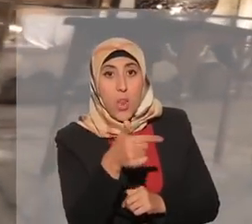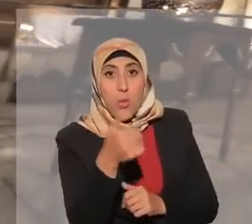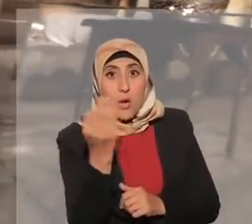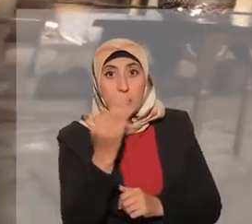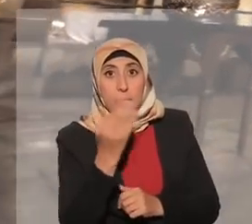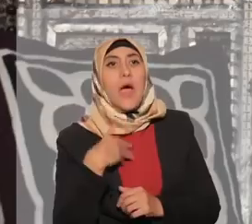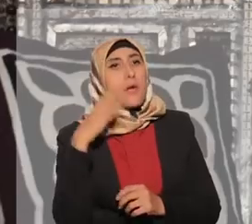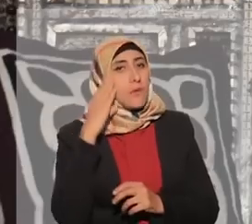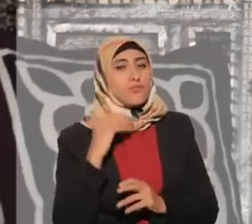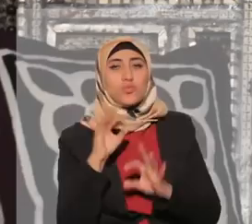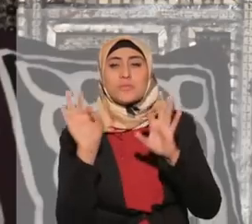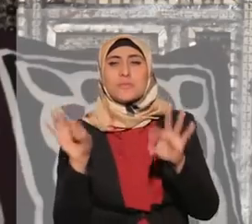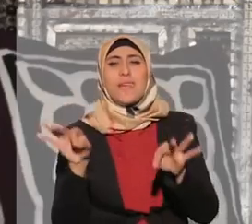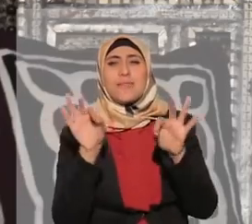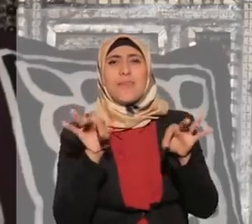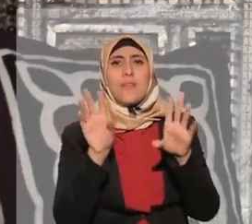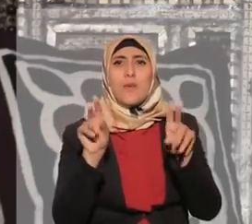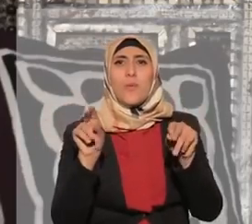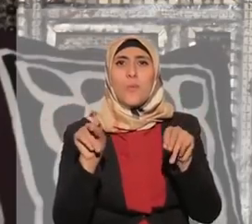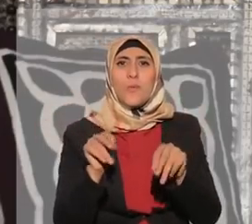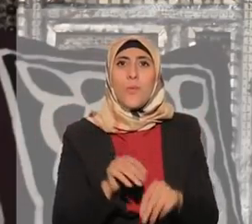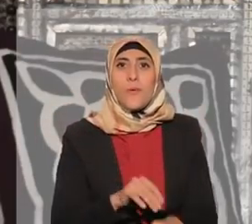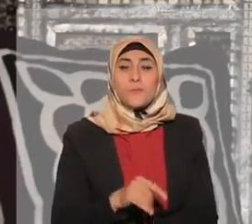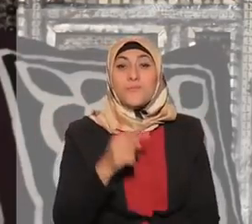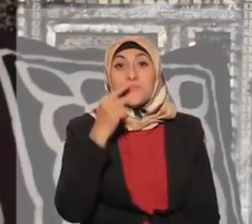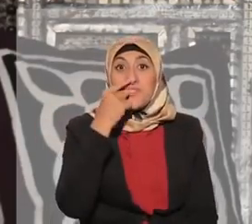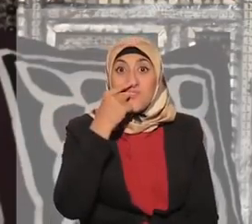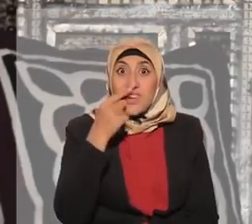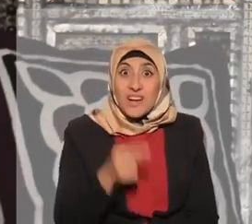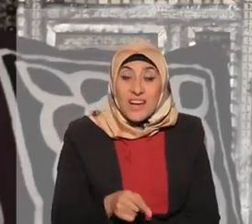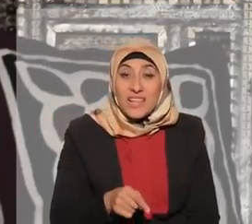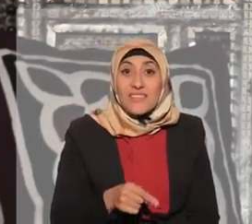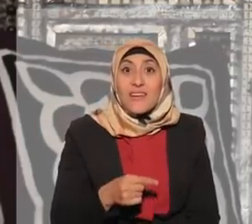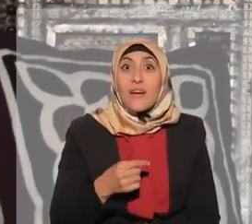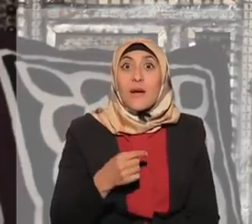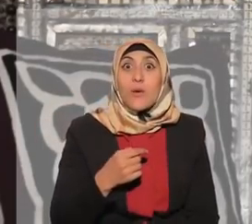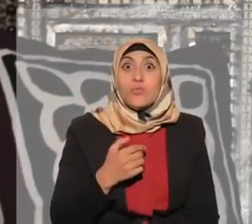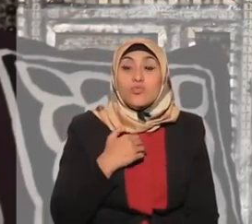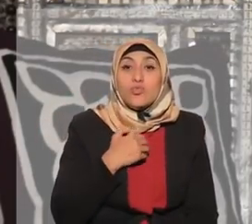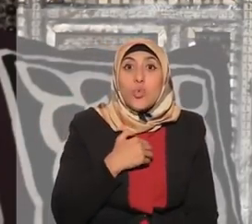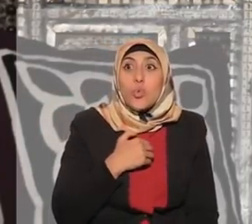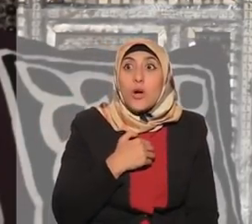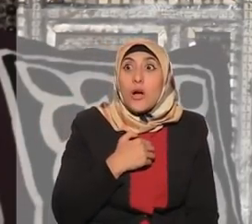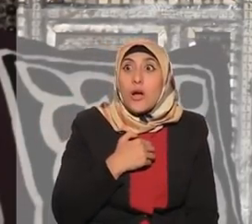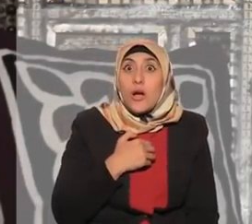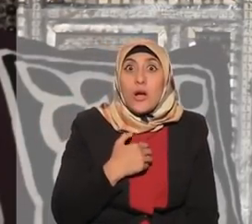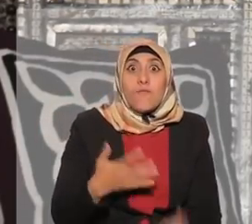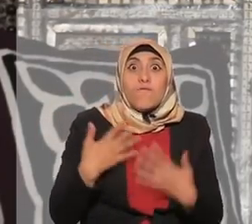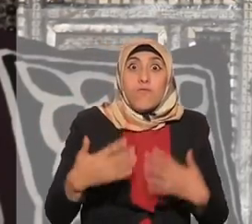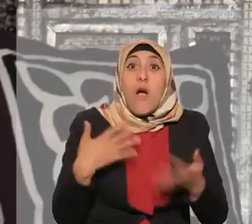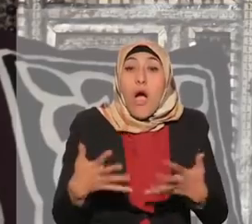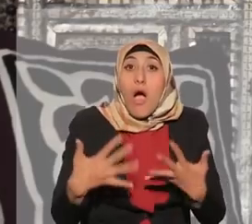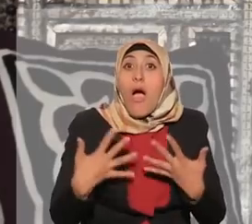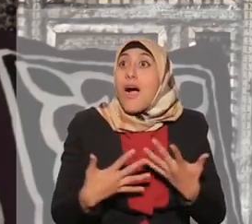لا، صاحب حال الرضا ممكن في حال الرضا يسر بالمصيبة نفسها، يحب